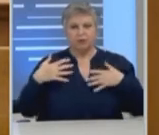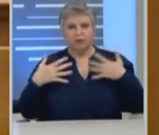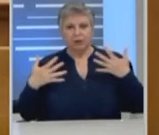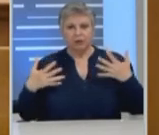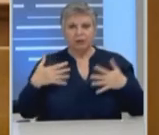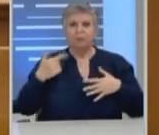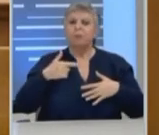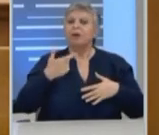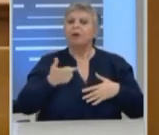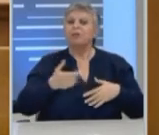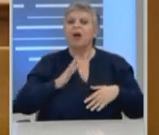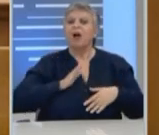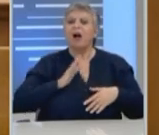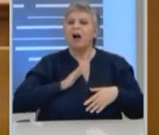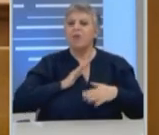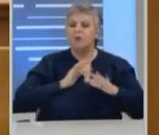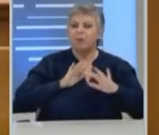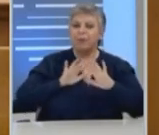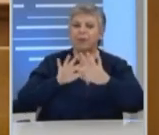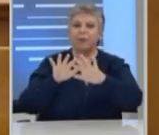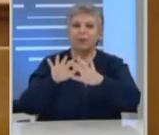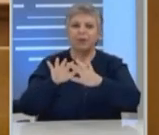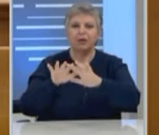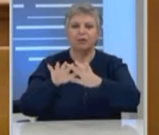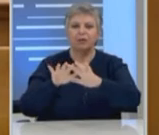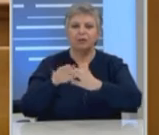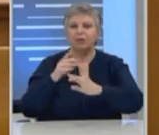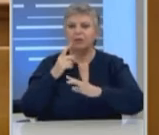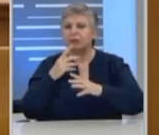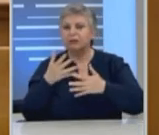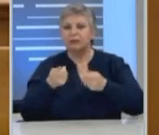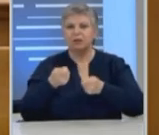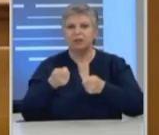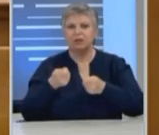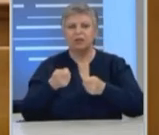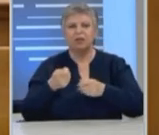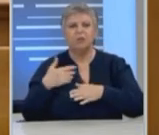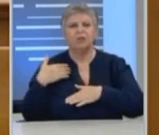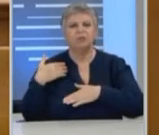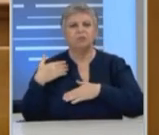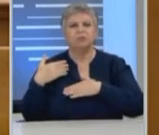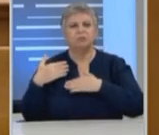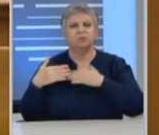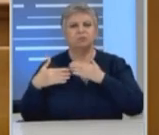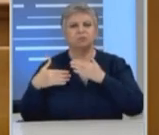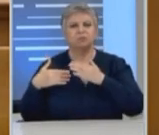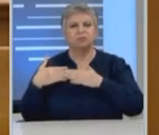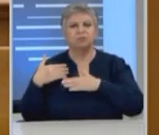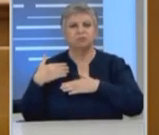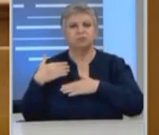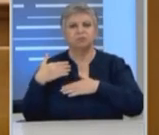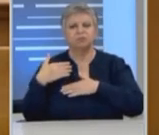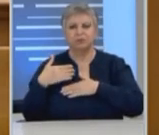Προσελκύεται το ενδιαφέρον του ακροατηρίου. Αλλά όσο περνάει ο καιρός, κινδυνεύετε εσείς να